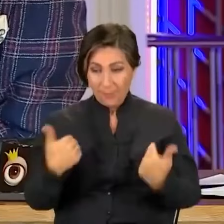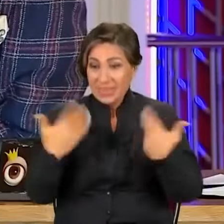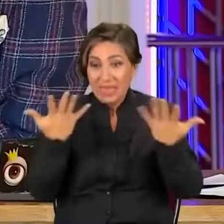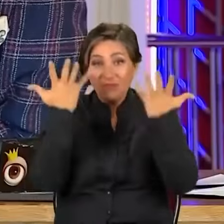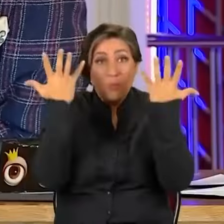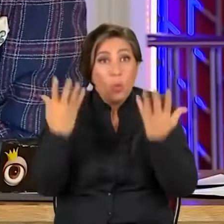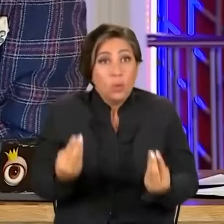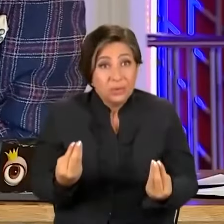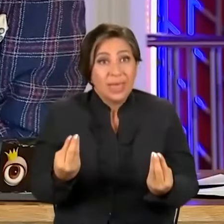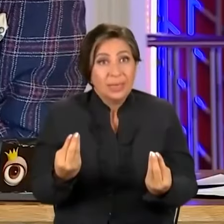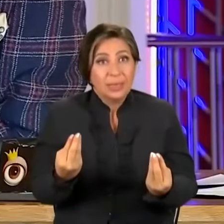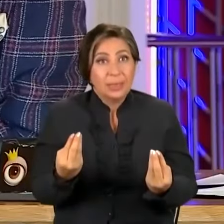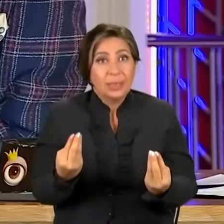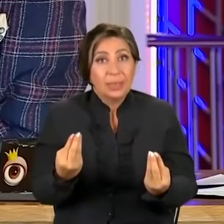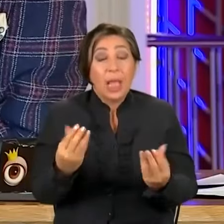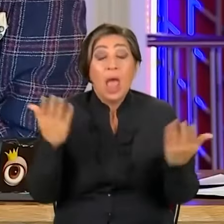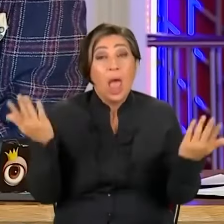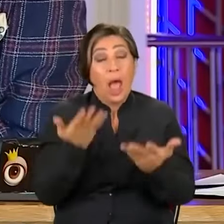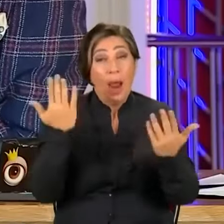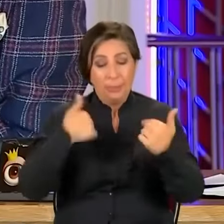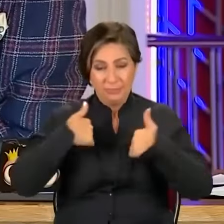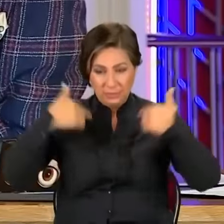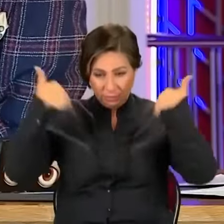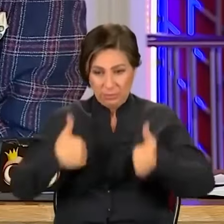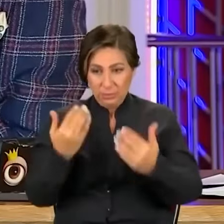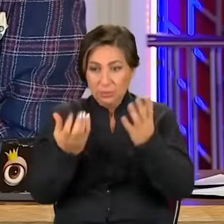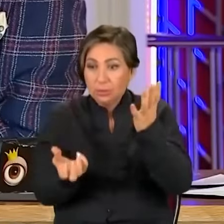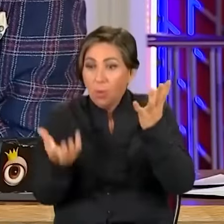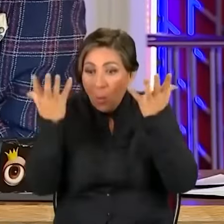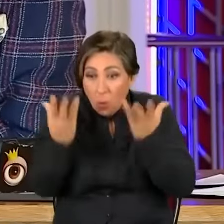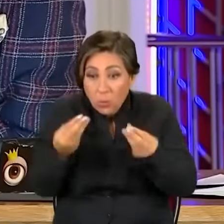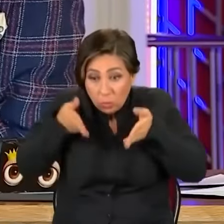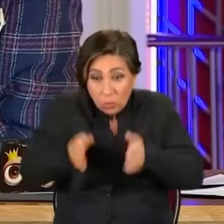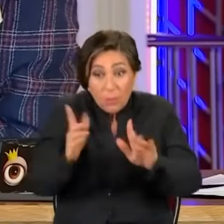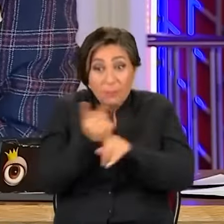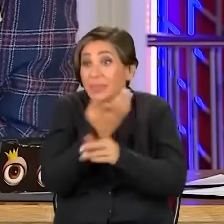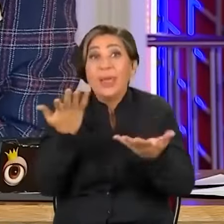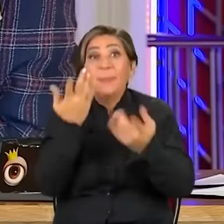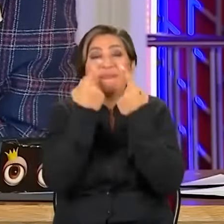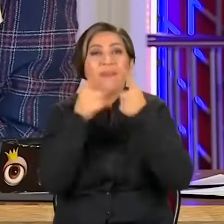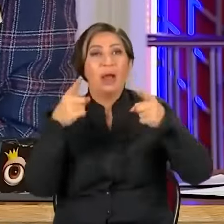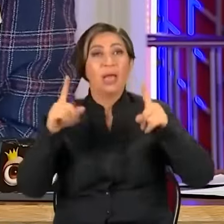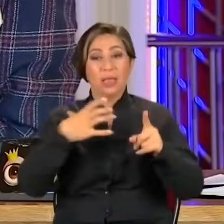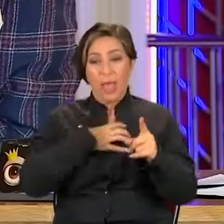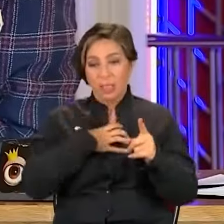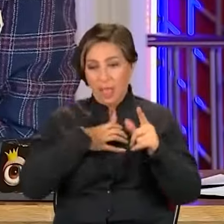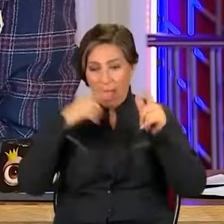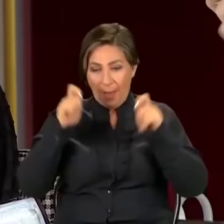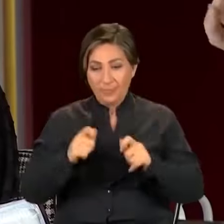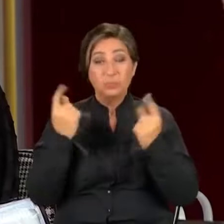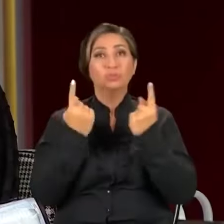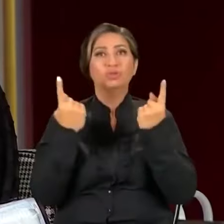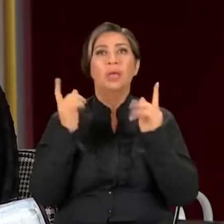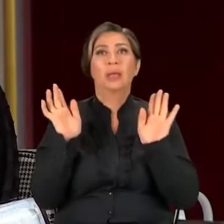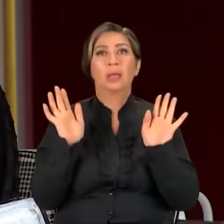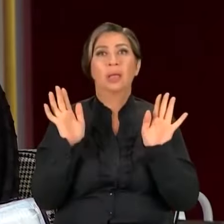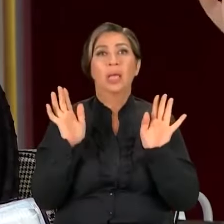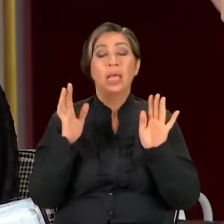nasıl var oluyorsak, eğer varoluşumuzda bir farklılık, ama bu kendi inşa ettiğimiz bir şeydir.